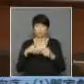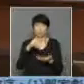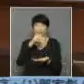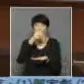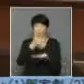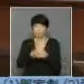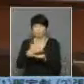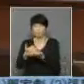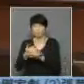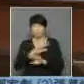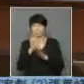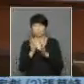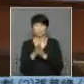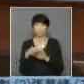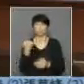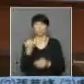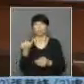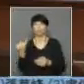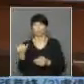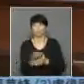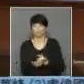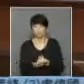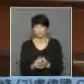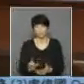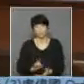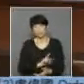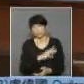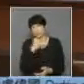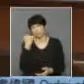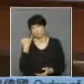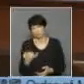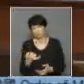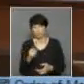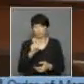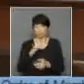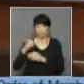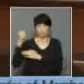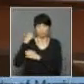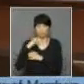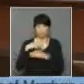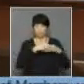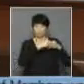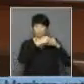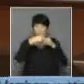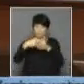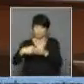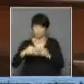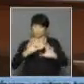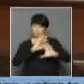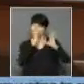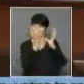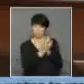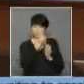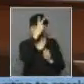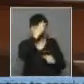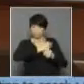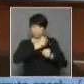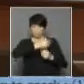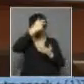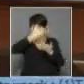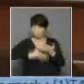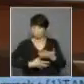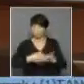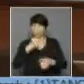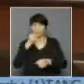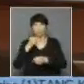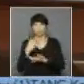他所主管的範疇，先天不足，試問又怎有能力去領導他的部門去制定政策和執行的